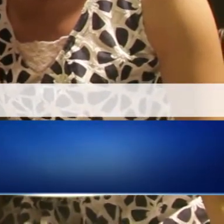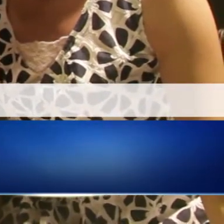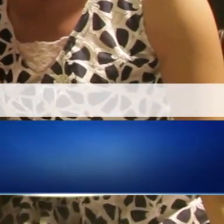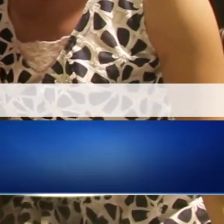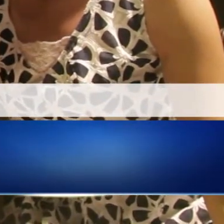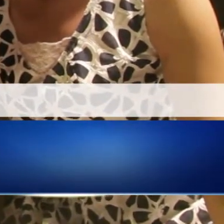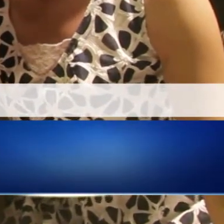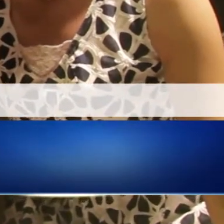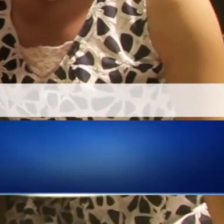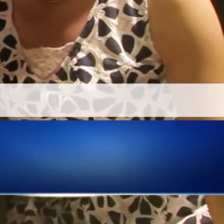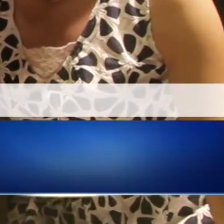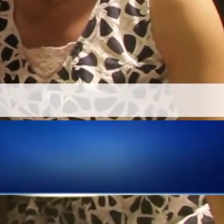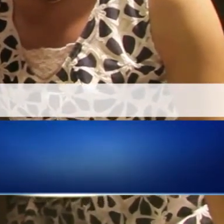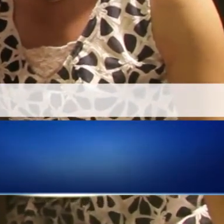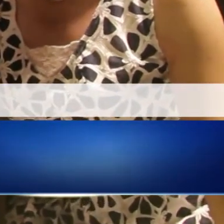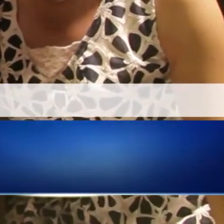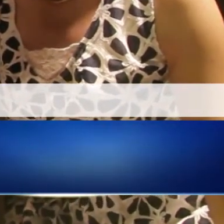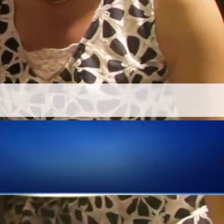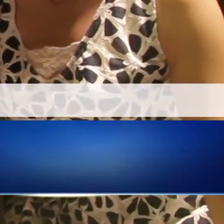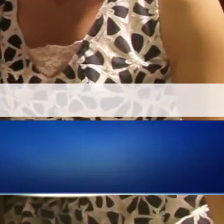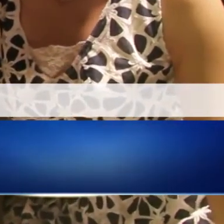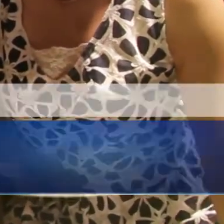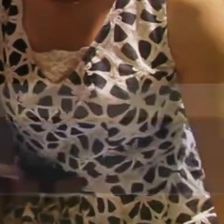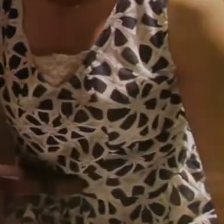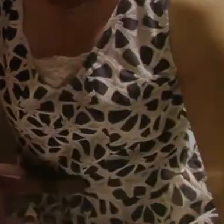페스티벌 많이 즐겨주시면 좋겠어요.